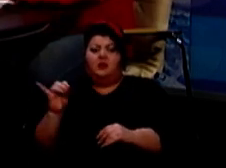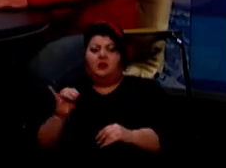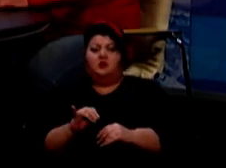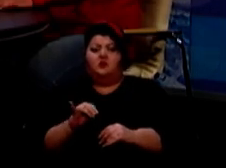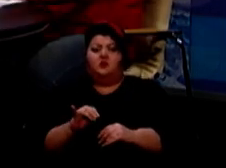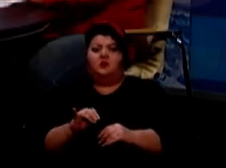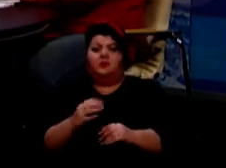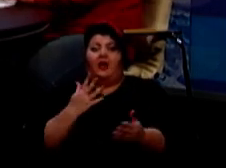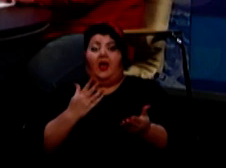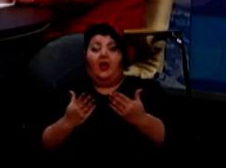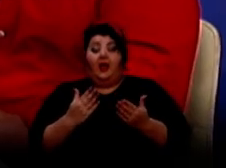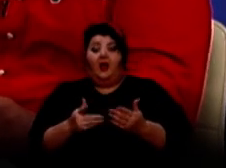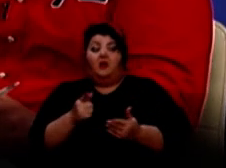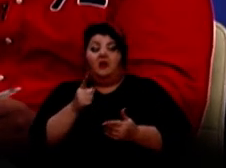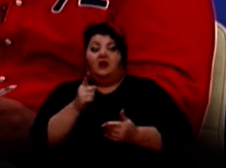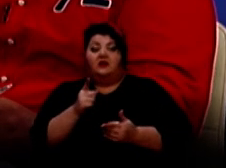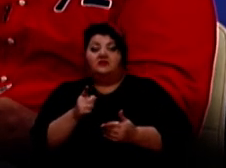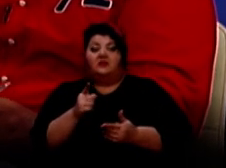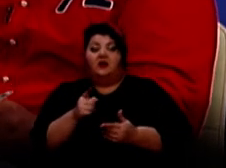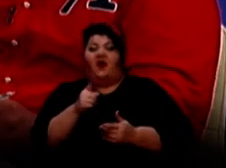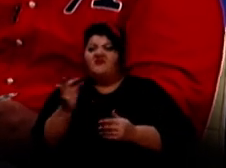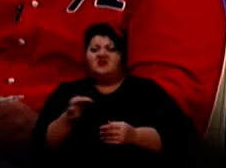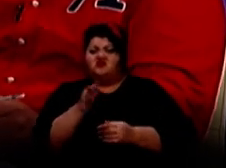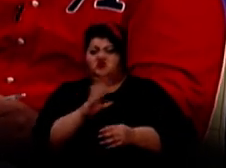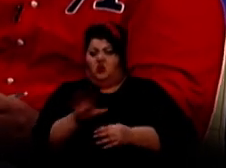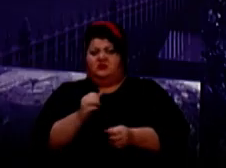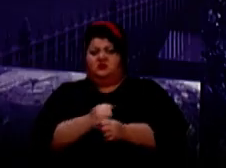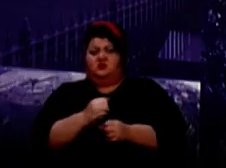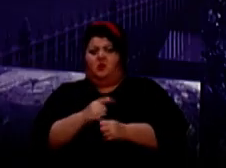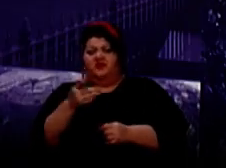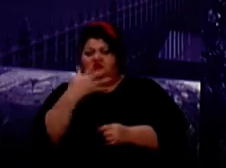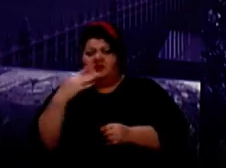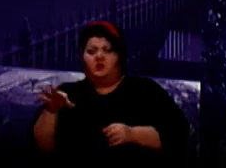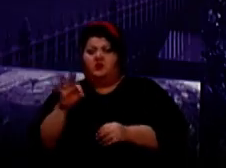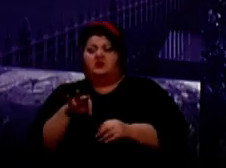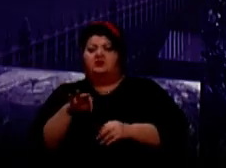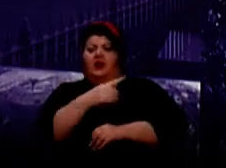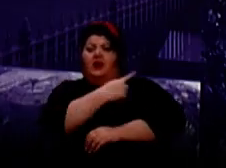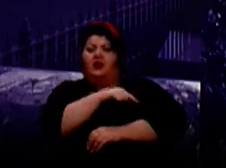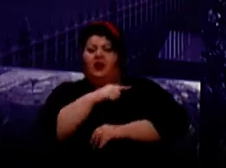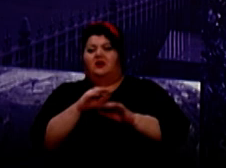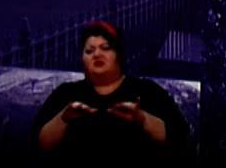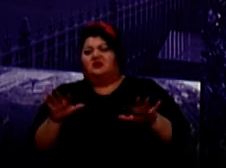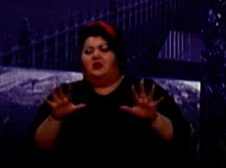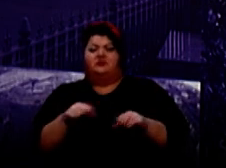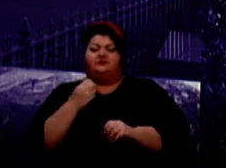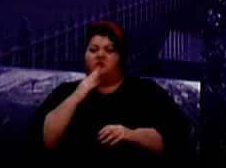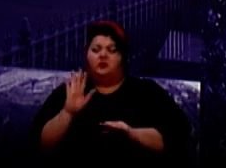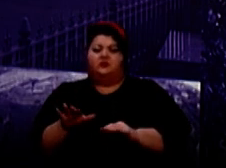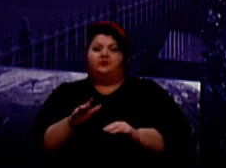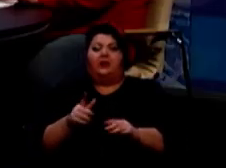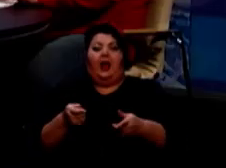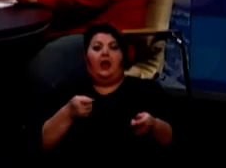зробили? Ви нічого не зробили. Але ви задоволені за лікарні дитячі. Нічого не зробили. Добре. Керівник